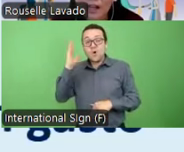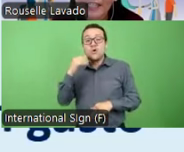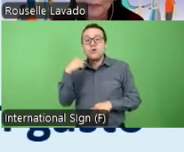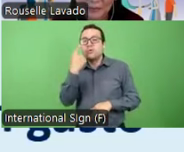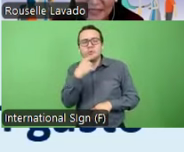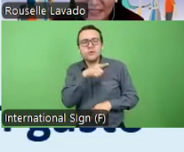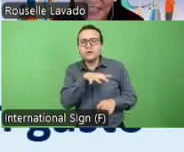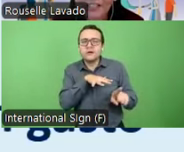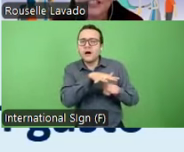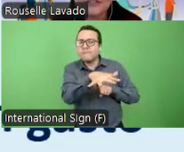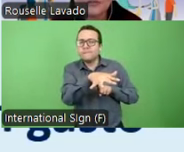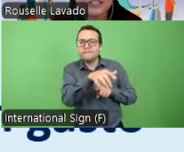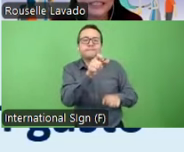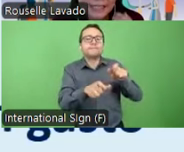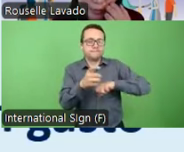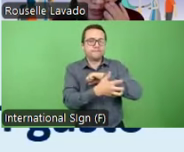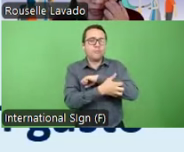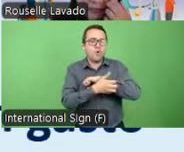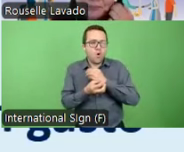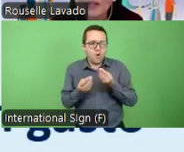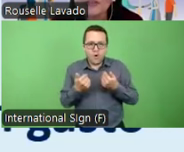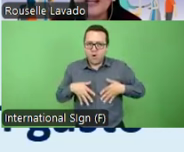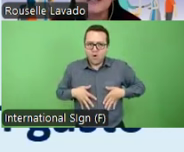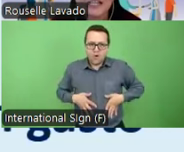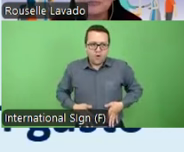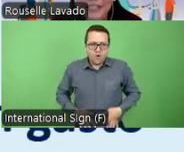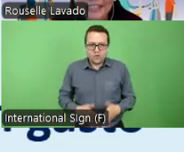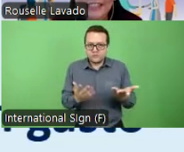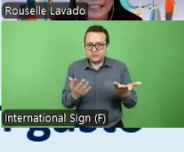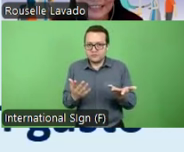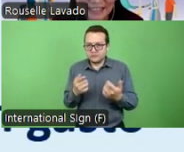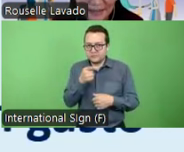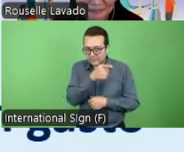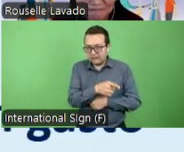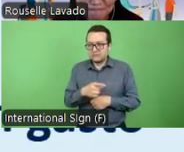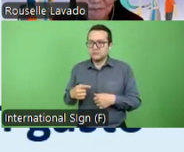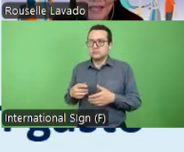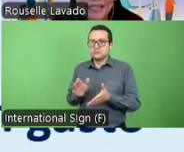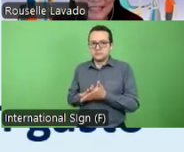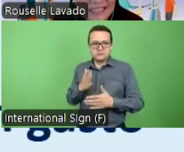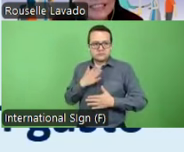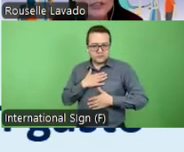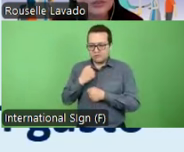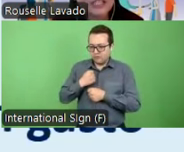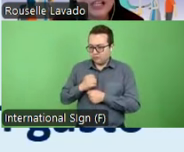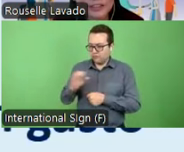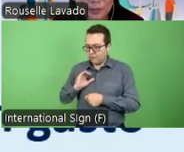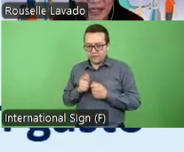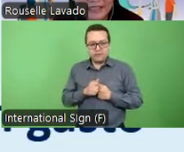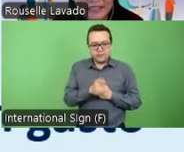la santé qui s'appuient fortement sur les paiements directs renforcent les inégalités au lieu de s'en